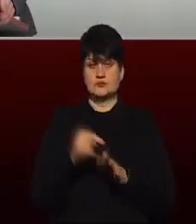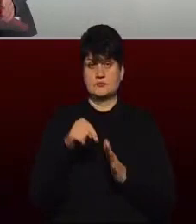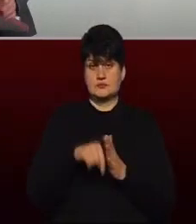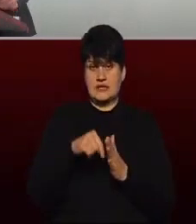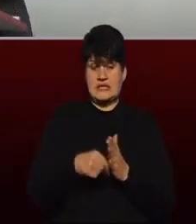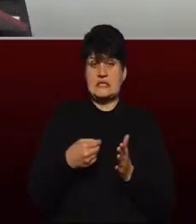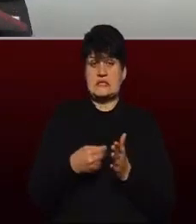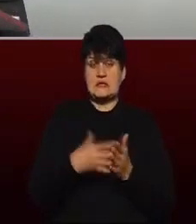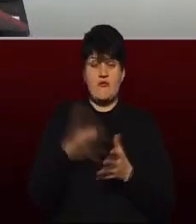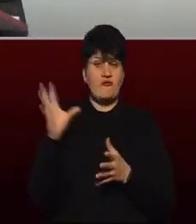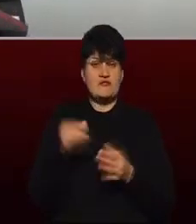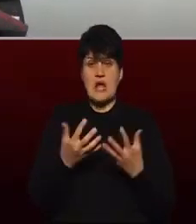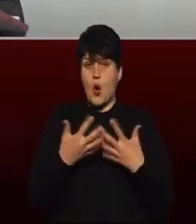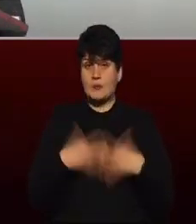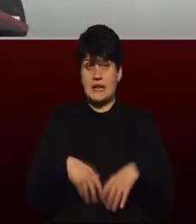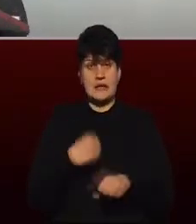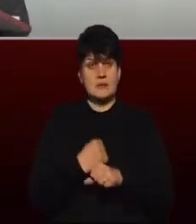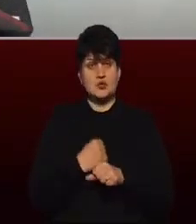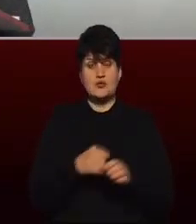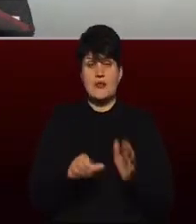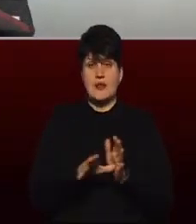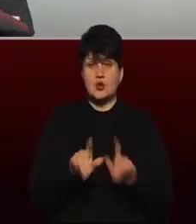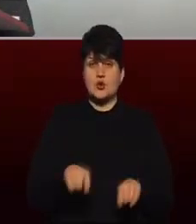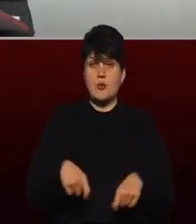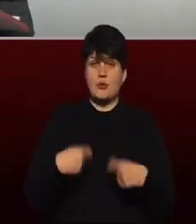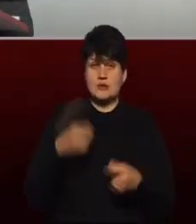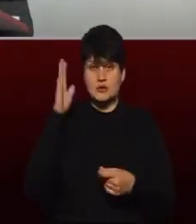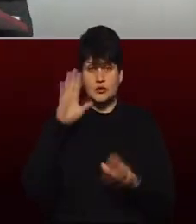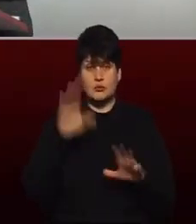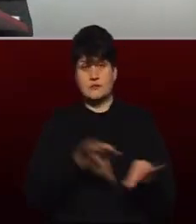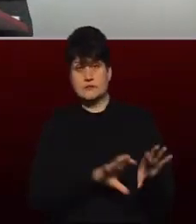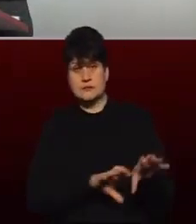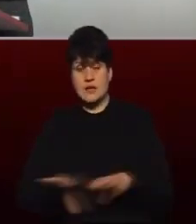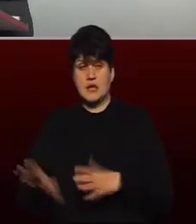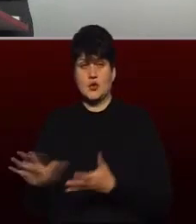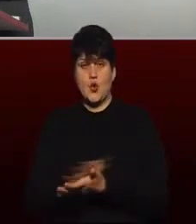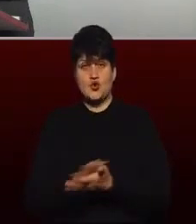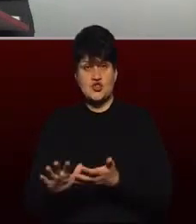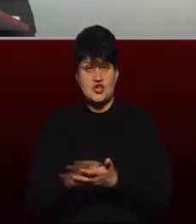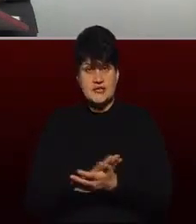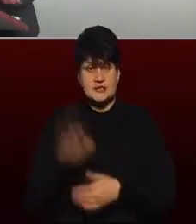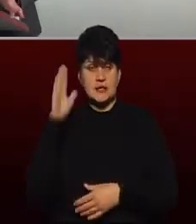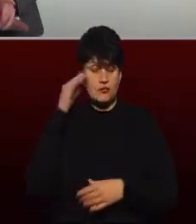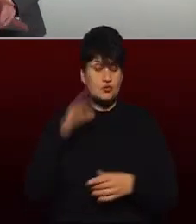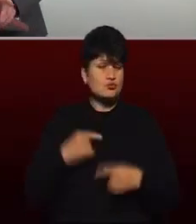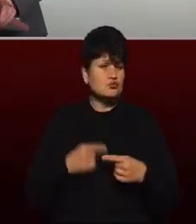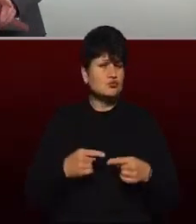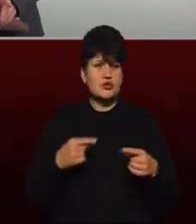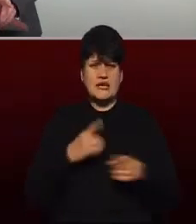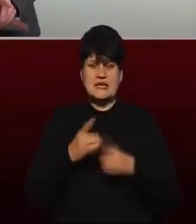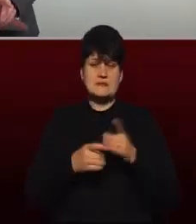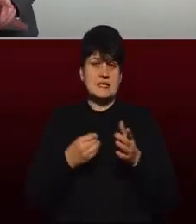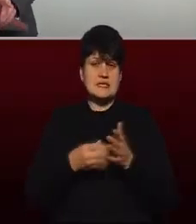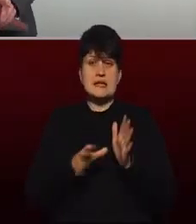обладнання працює на електроенергії, щоб подати воду, щоб потім відвести і очистити стоки, відповідно, будь-яка зміна ціни на електроенергію